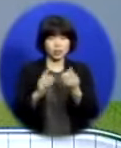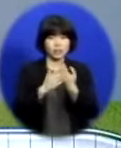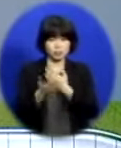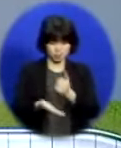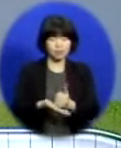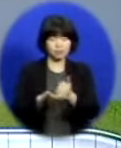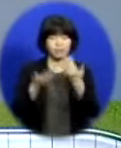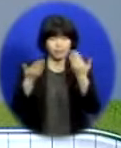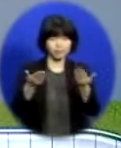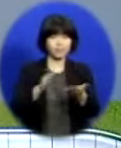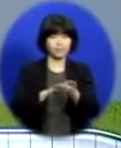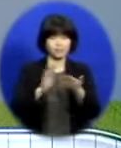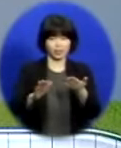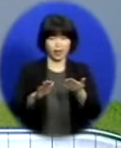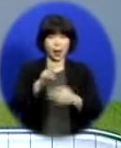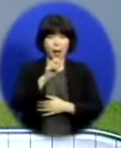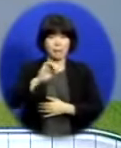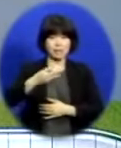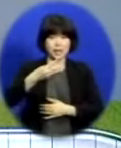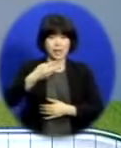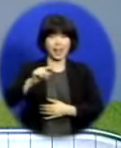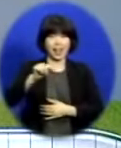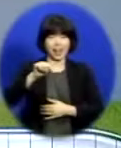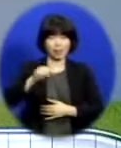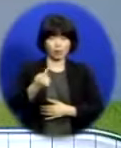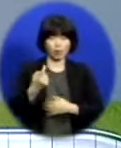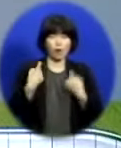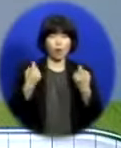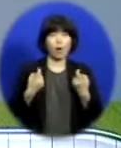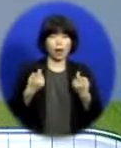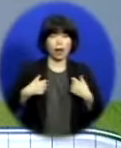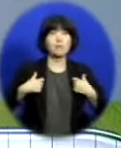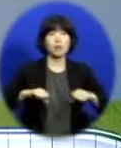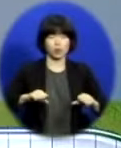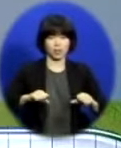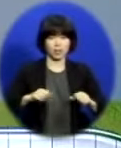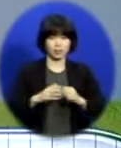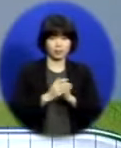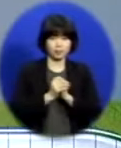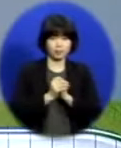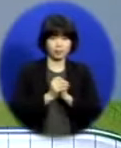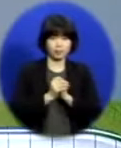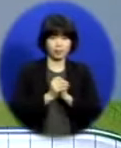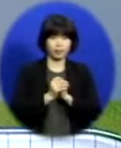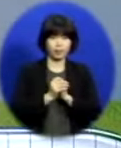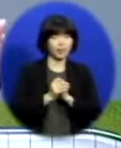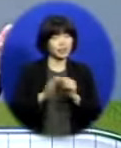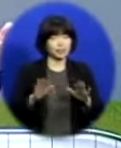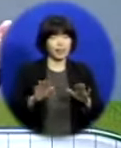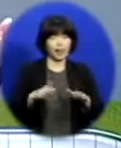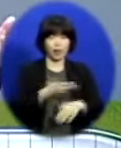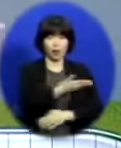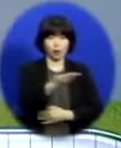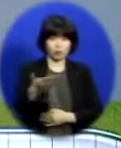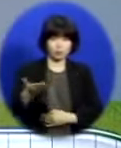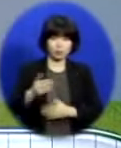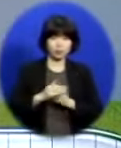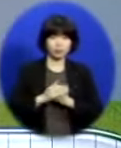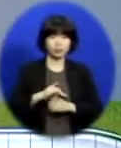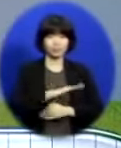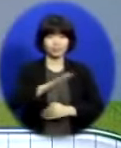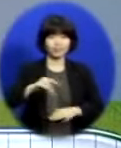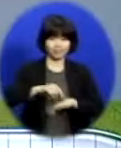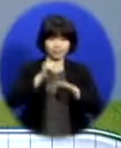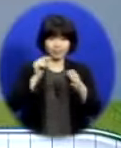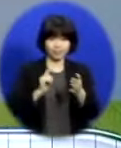그리고 밀라노 관광을 포기했죠 네 자 여러분 우리가 마음이